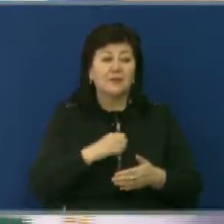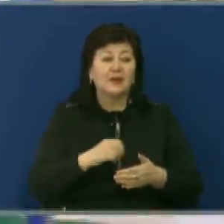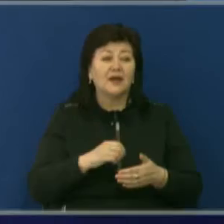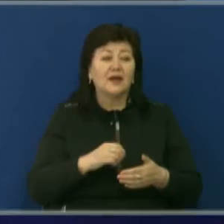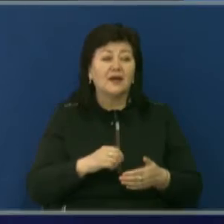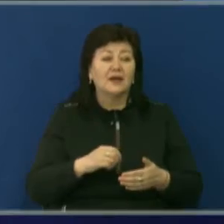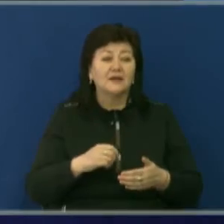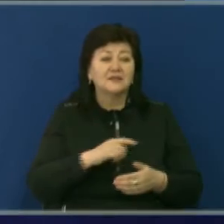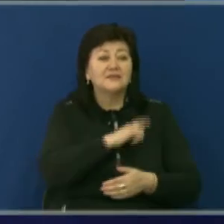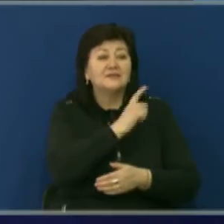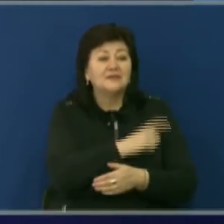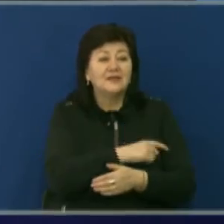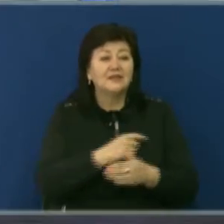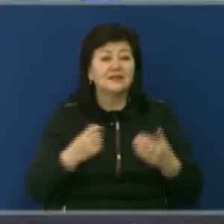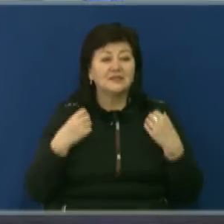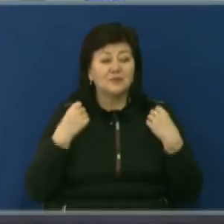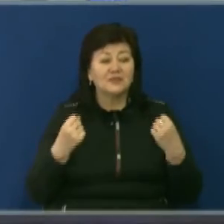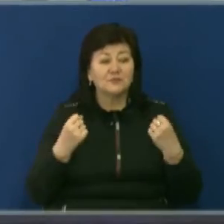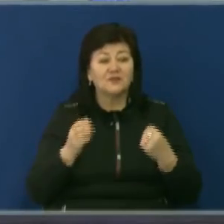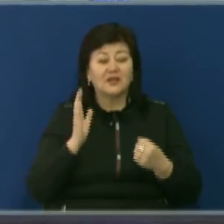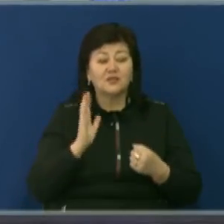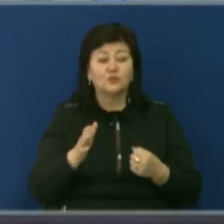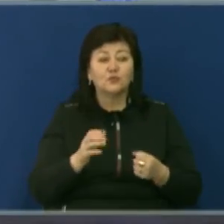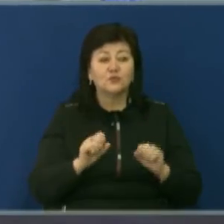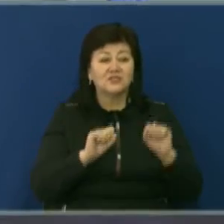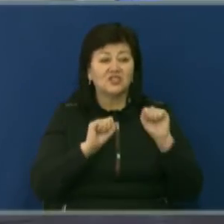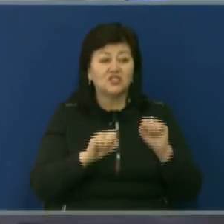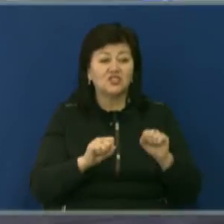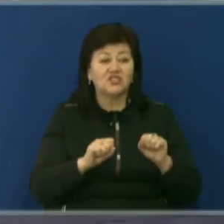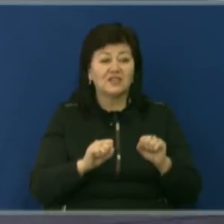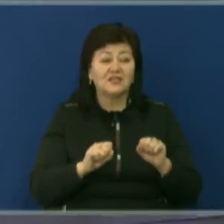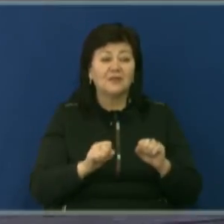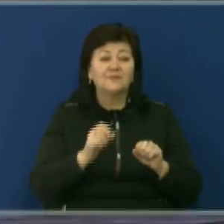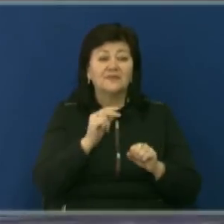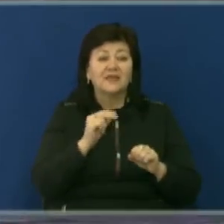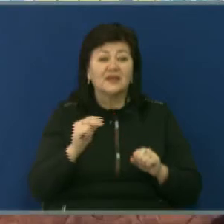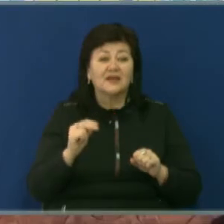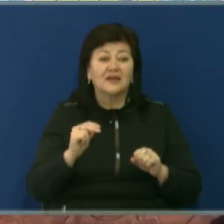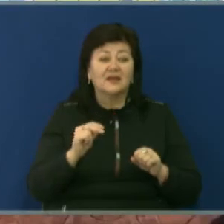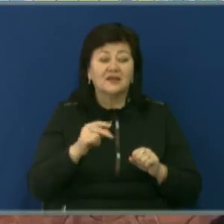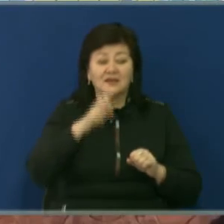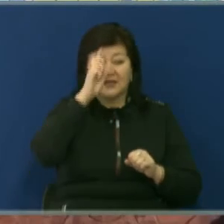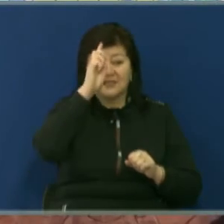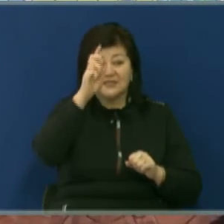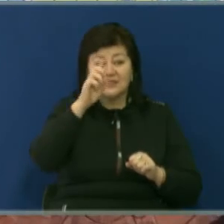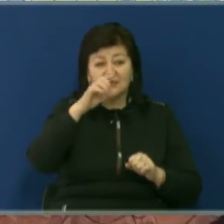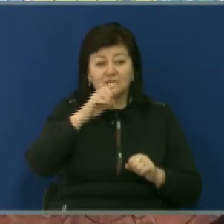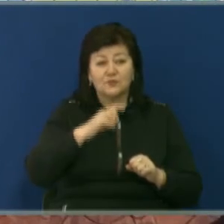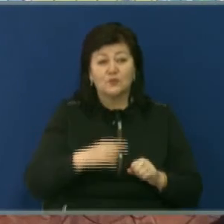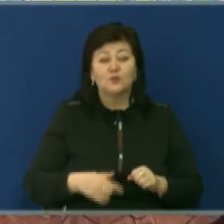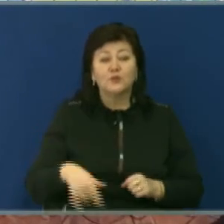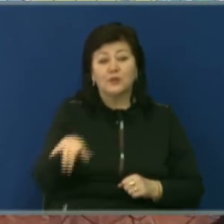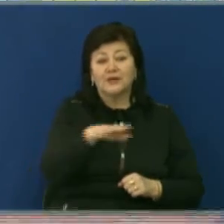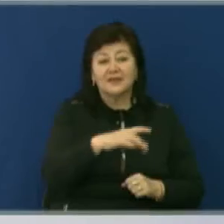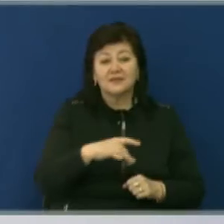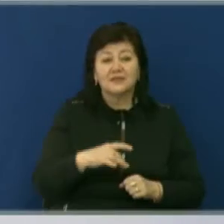Олар алдағы әлем чемпионатында еліміздің намысын қорғайтын болады. Бақытгүл Қазес, Эльмира Жүрсінбекқызы, Елжан Мағзумов, Семей телеарнасы.